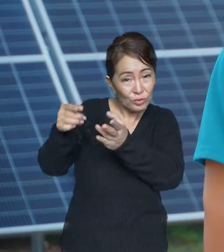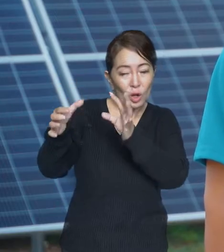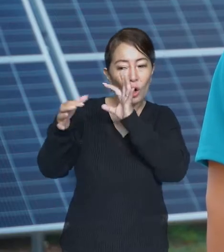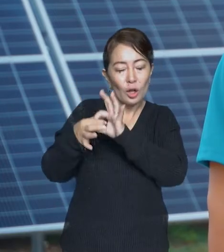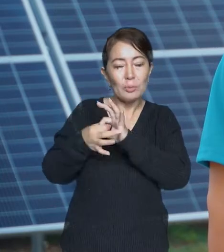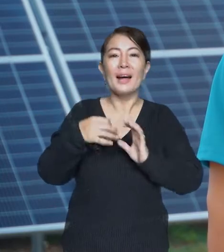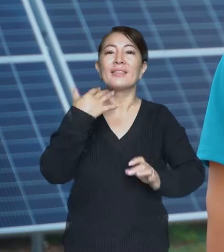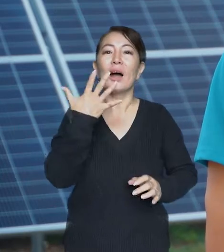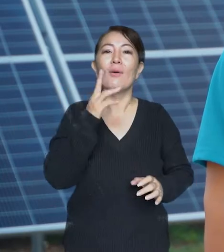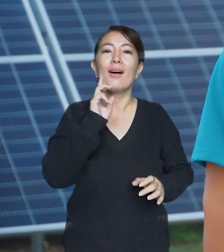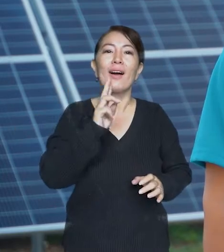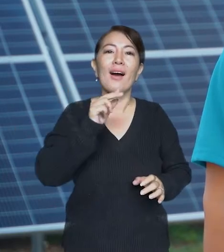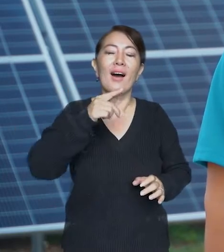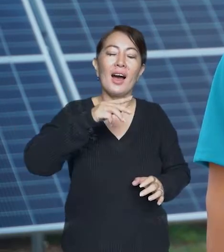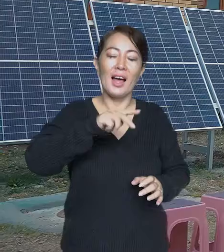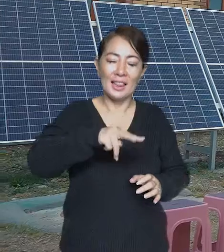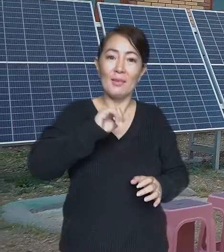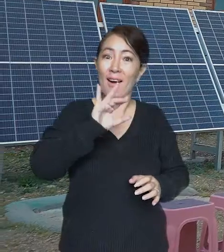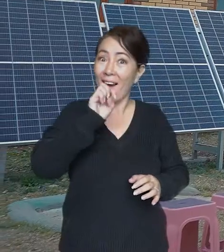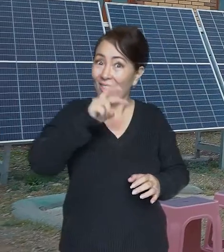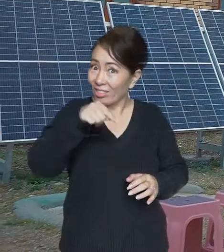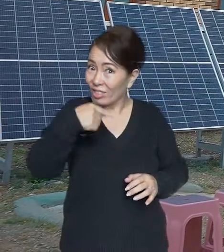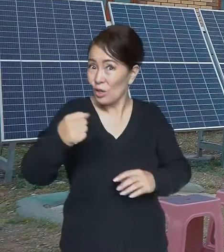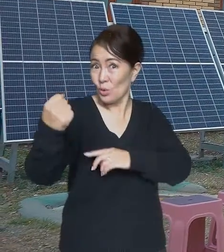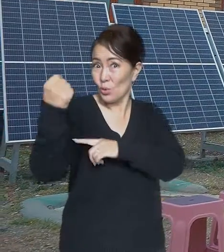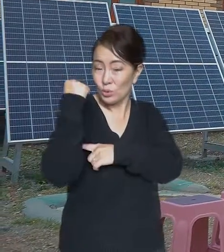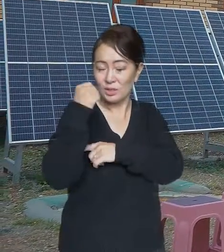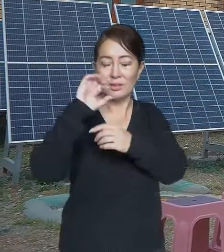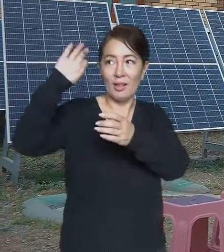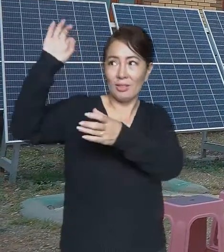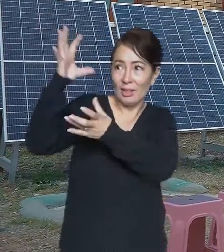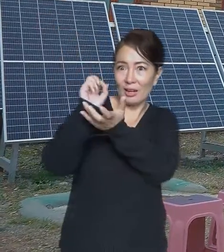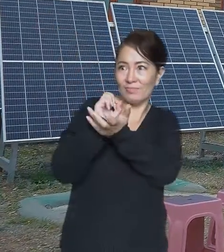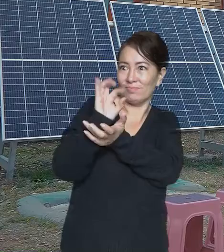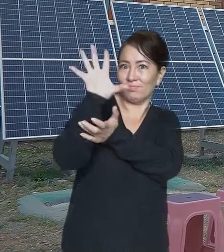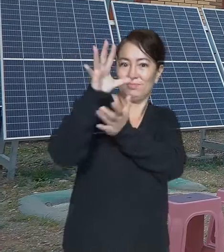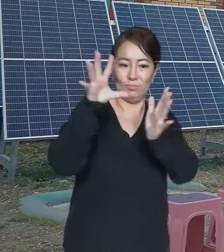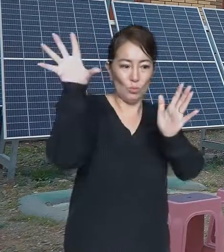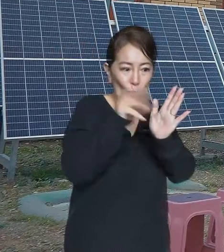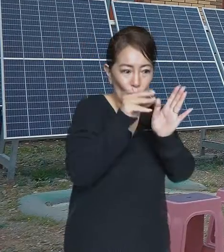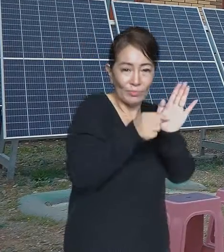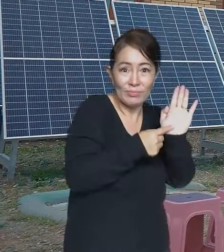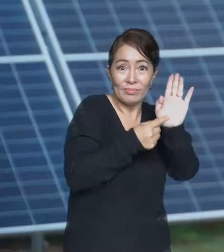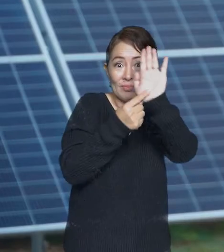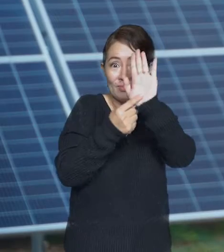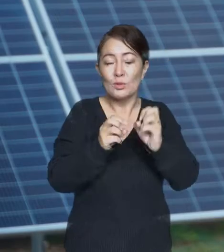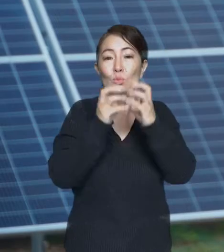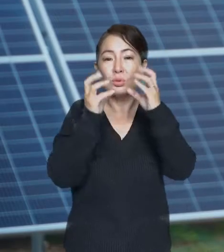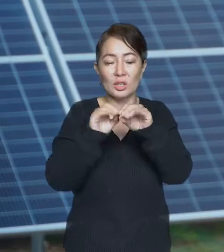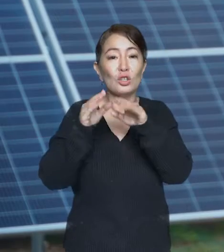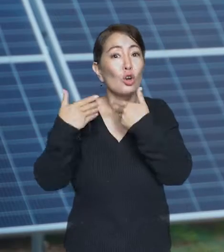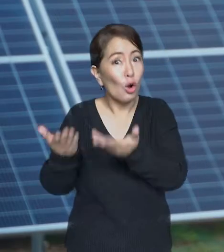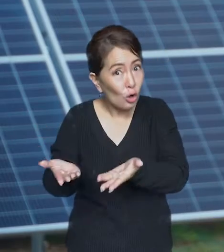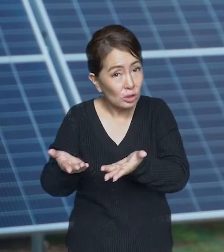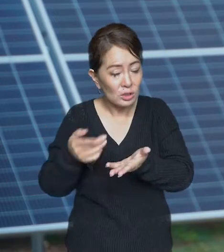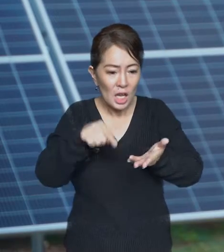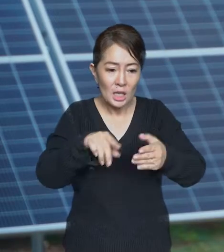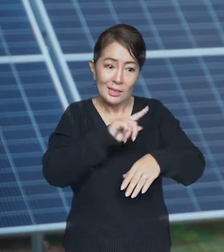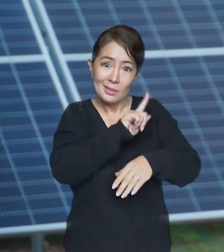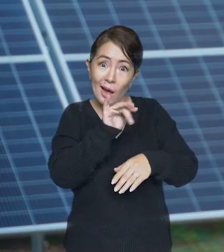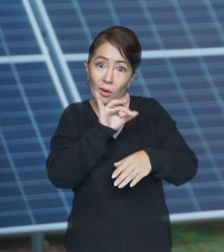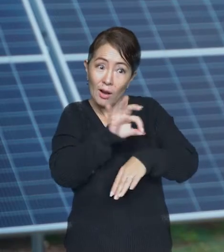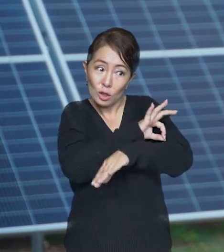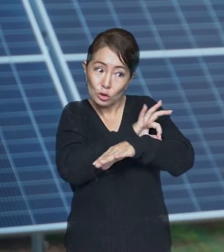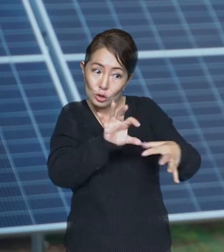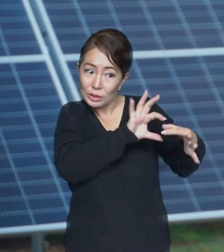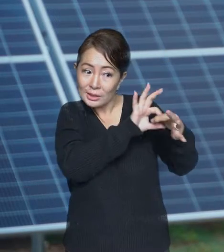бүхэн 5 кВт-ийн хүчин чадалтай батарейтай нарны эрчим хүчний системийг суурилуулж за энэхүү загвар төслөөр дамжуулан